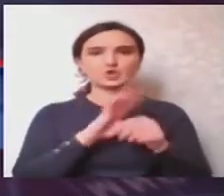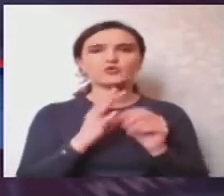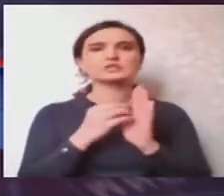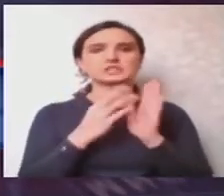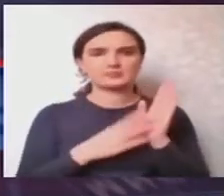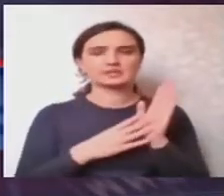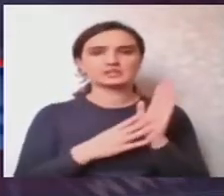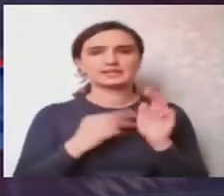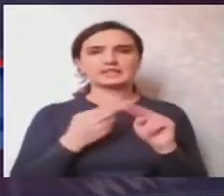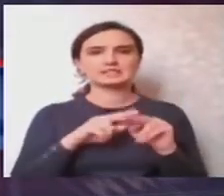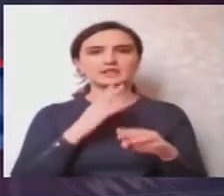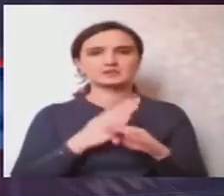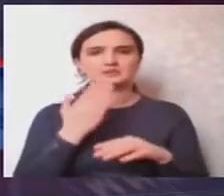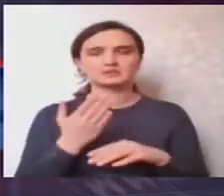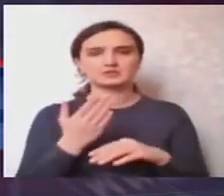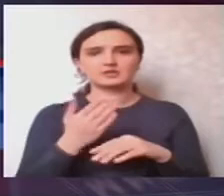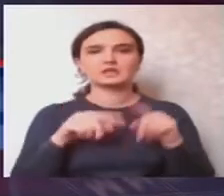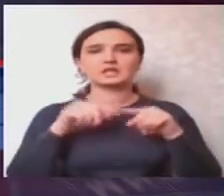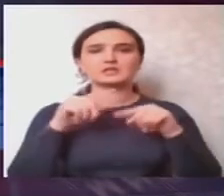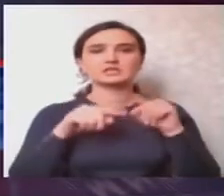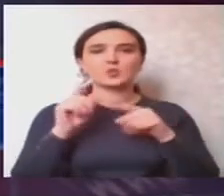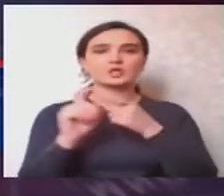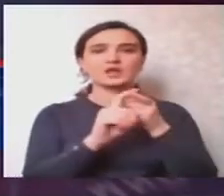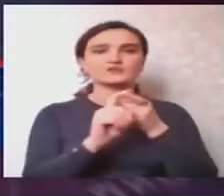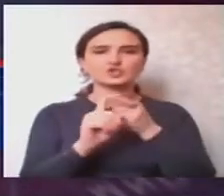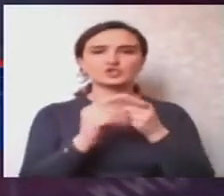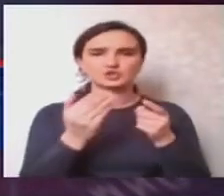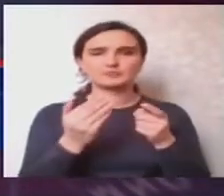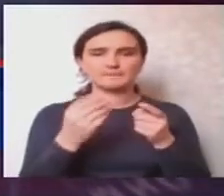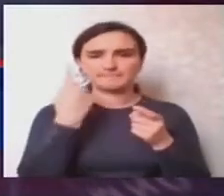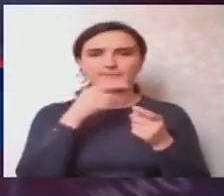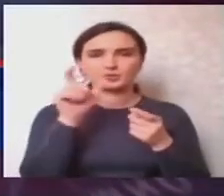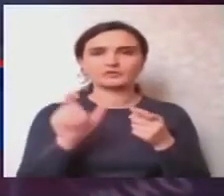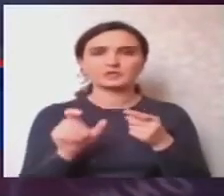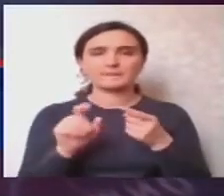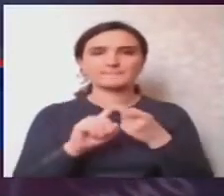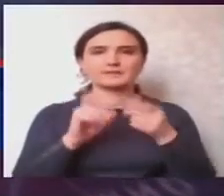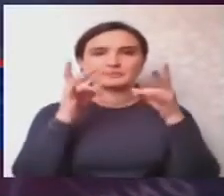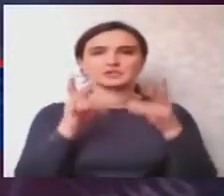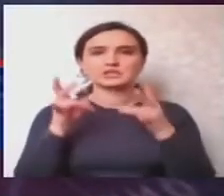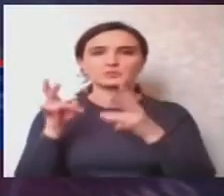ეს არის ნათესაურ კავშირში მყოფი პიროვნება ინფიცირებულთან.